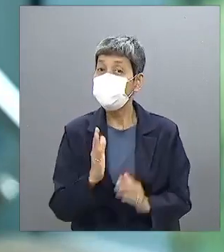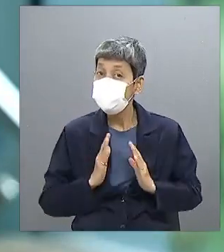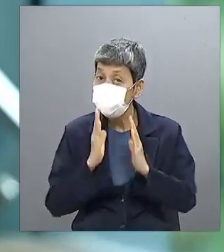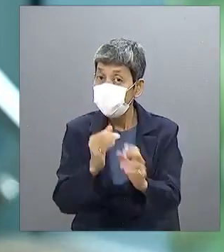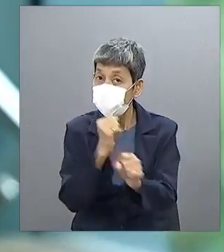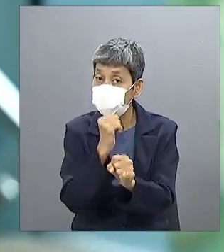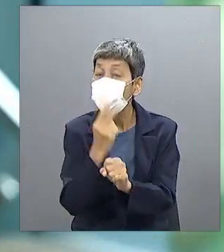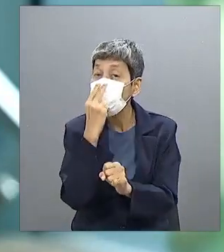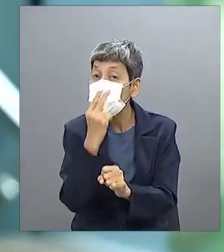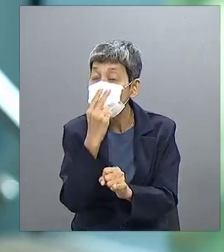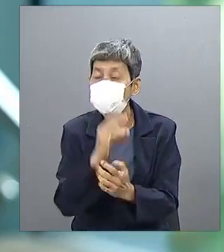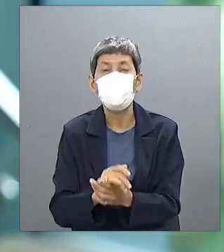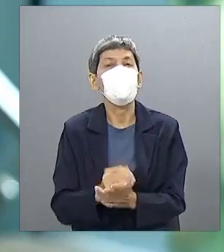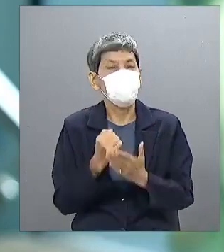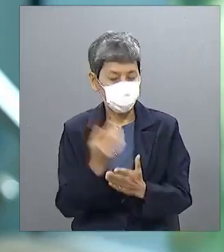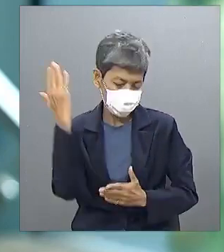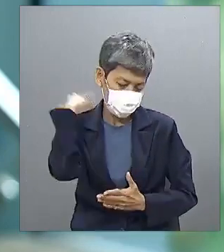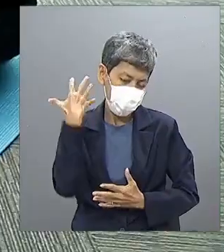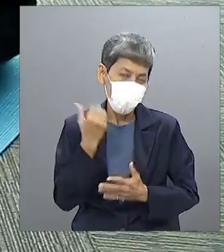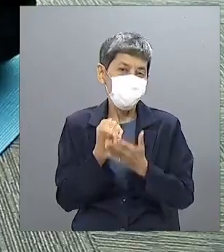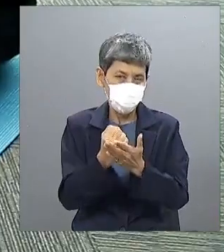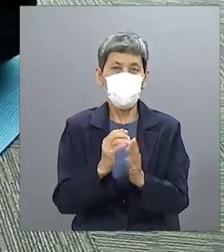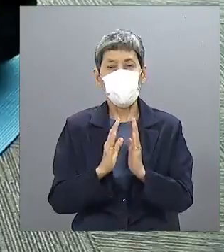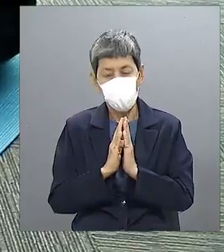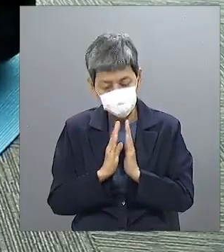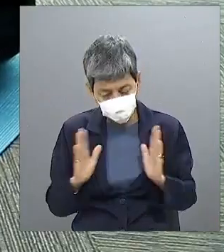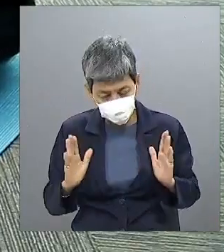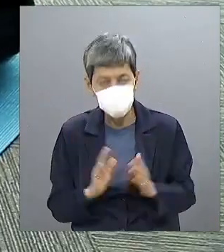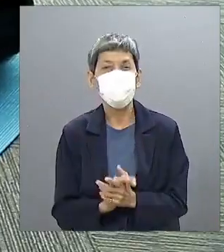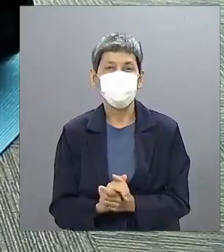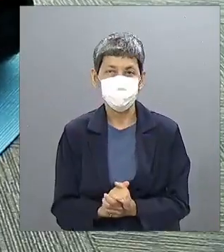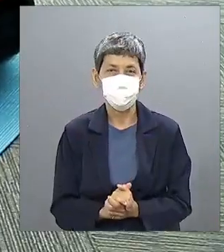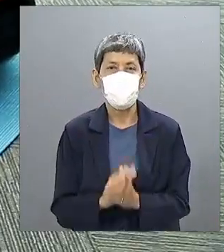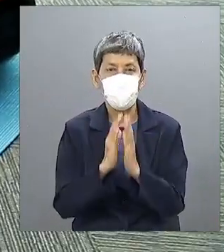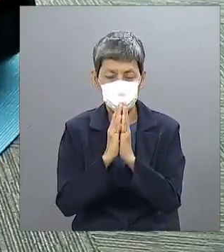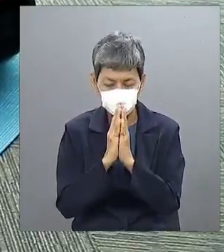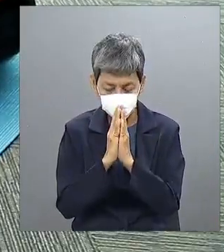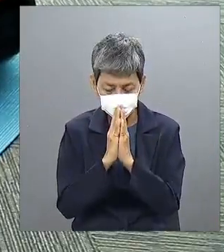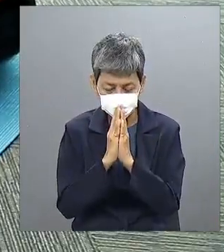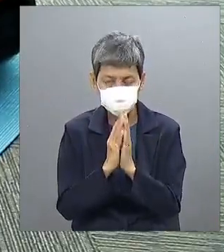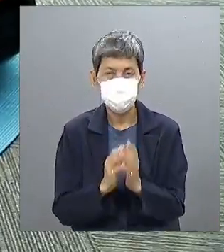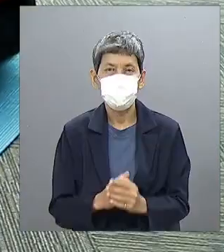ฝึกกันดูนะคะแก้อาการปวดหลังได้ค่ะวันนี้เขาคุณครูเก๋มากเลยค่ะขอบคุณค่ะขอบคุณค่ะอ่า